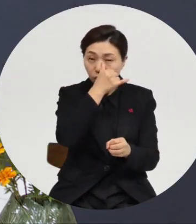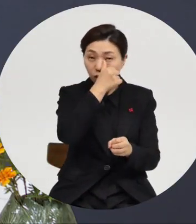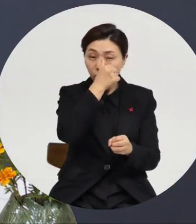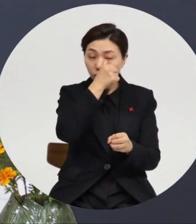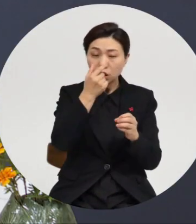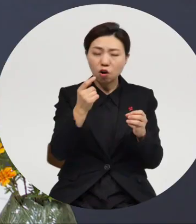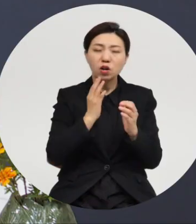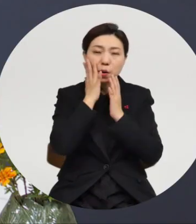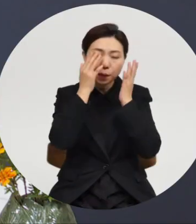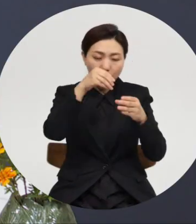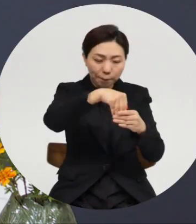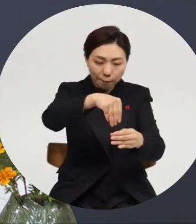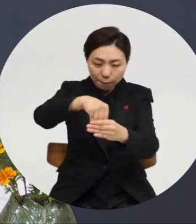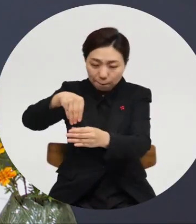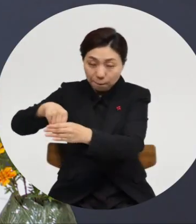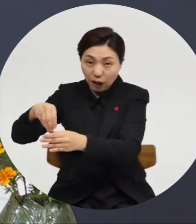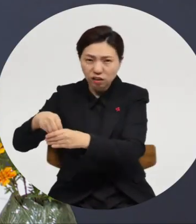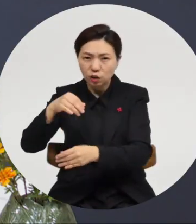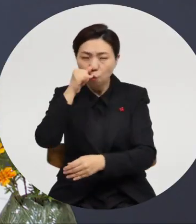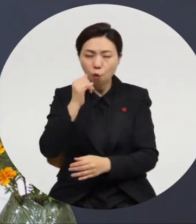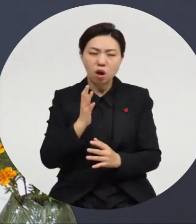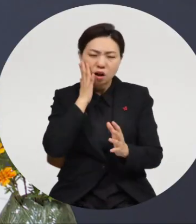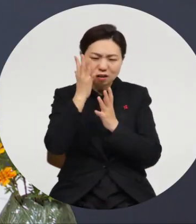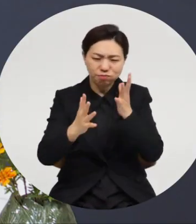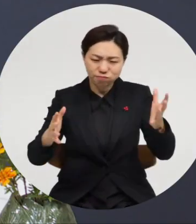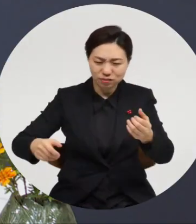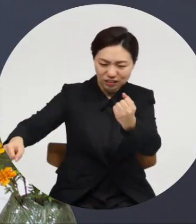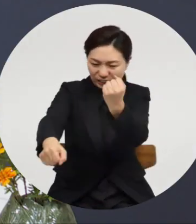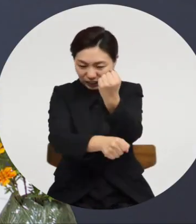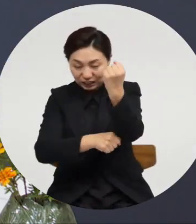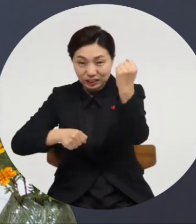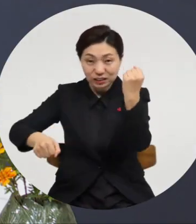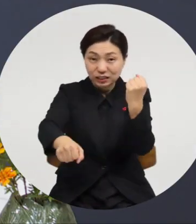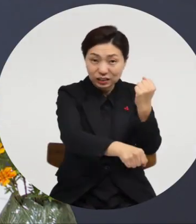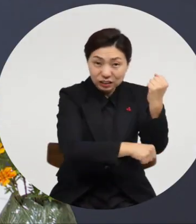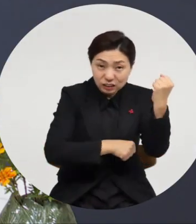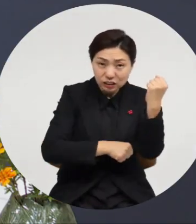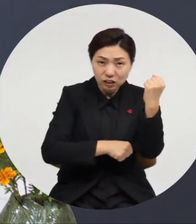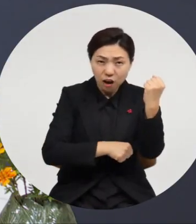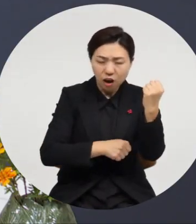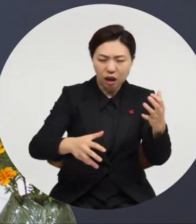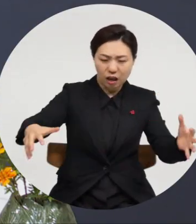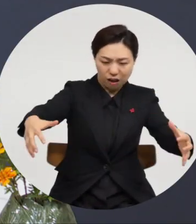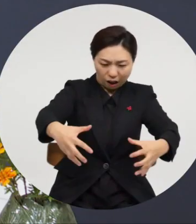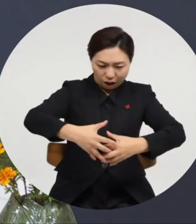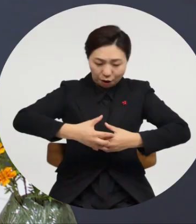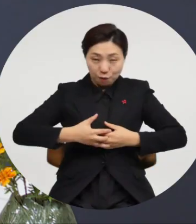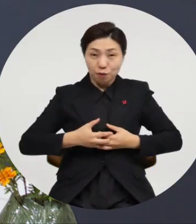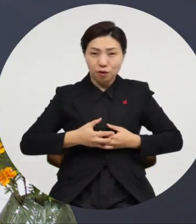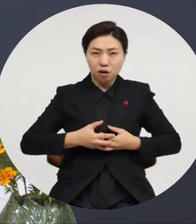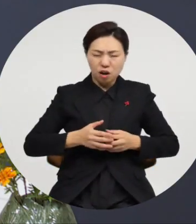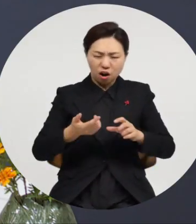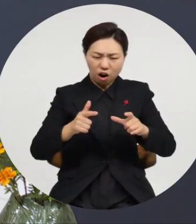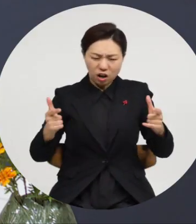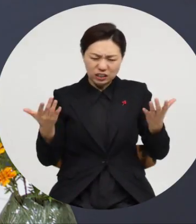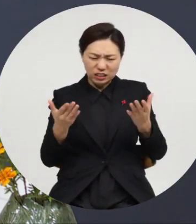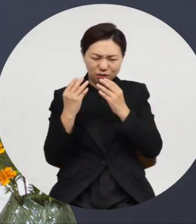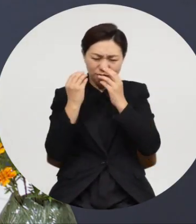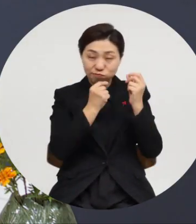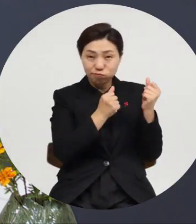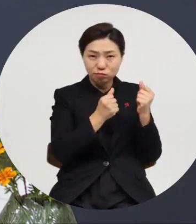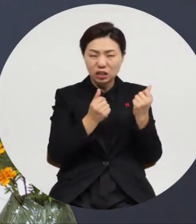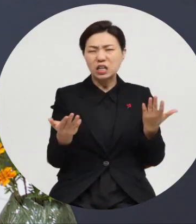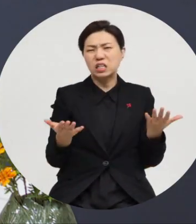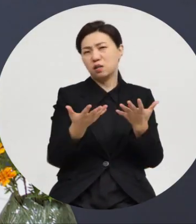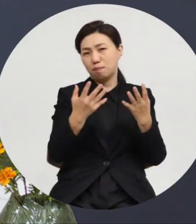뭐 게 모종 낼 일도 있고 뭐도 있고 뭐 풀도 맬 일이 있고 많은 일이 농사꾼은 잘